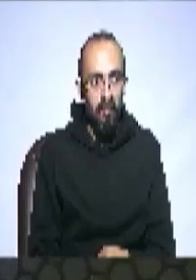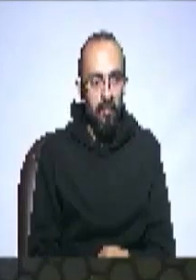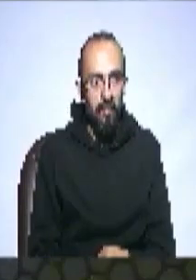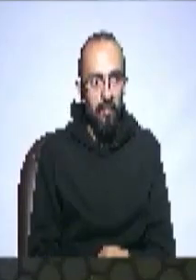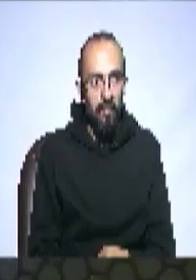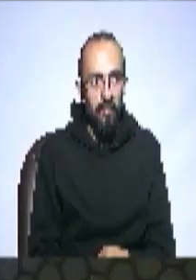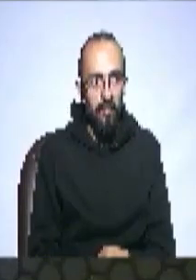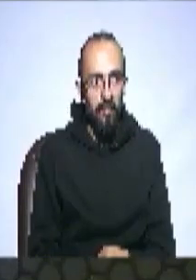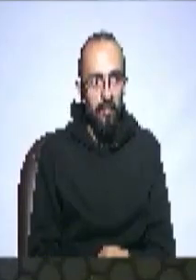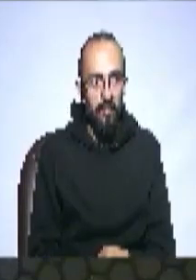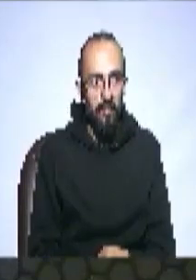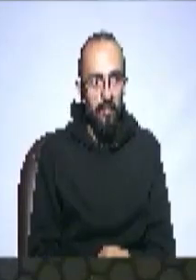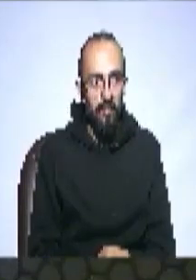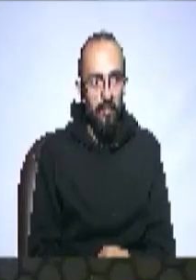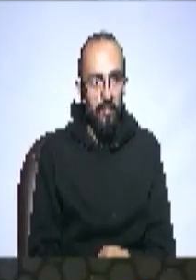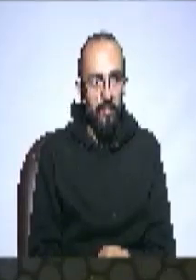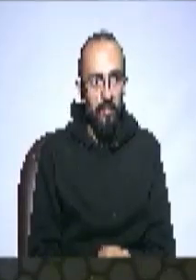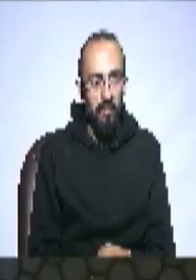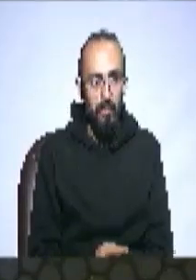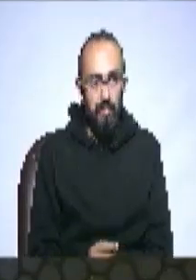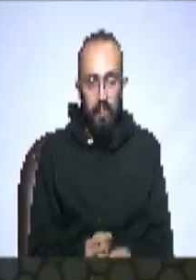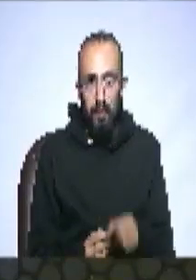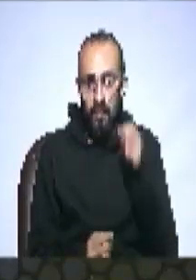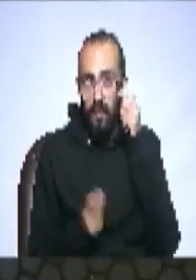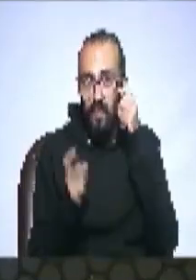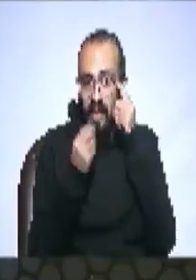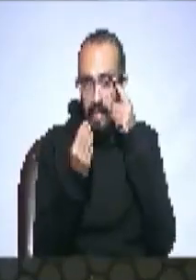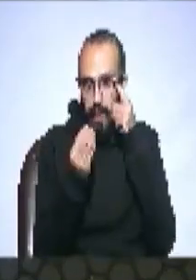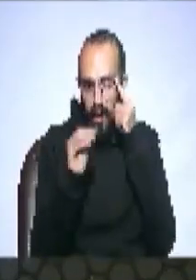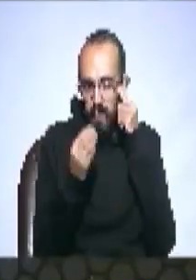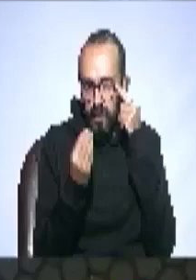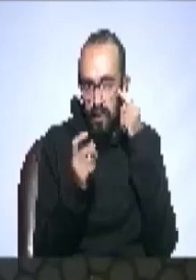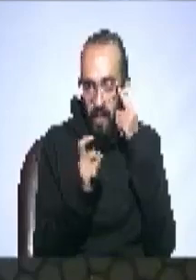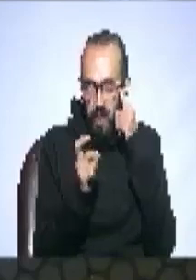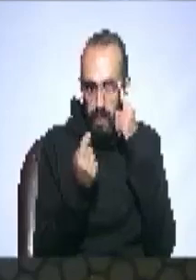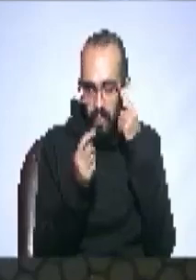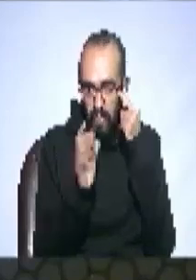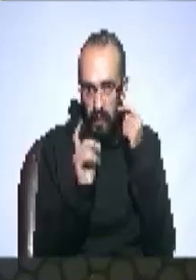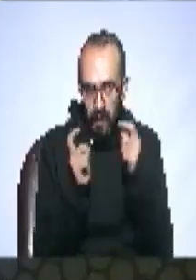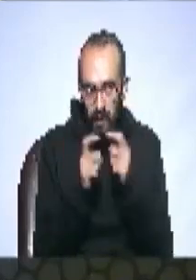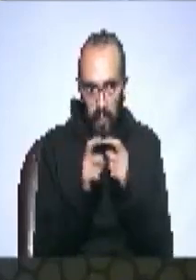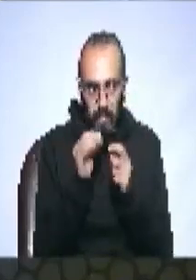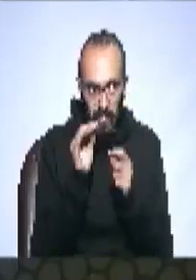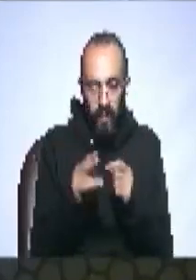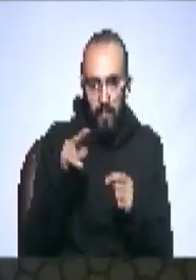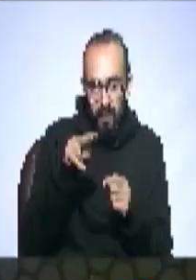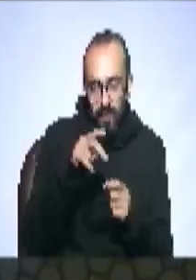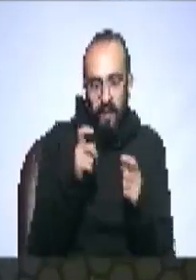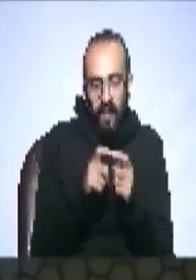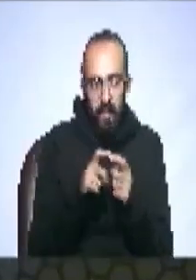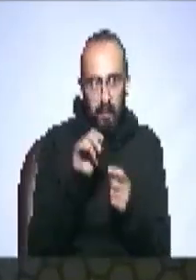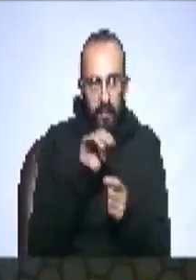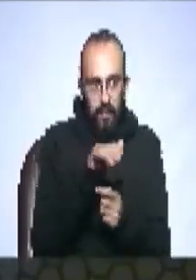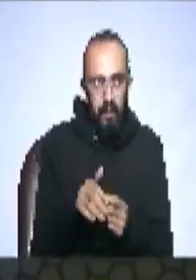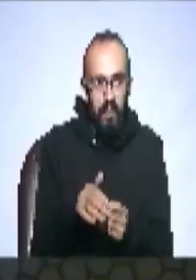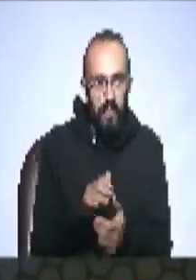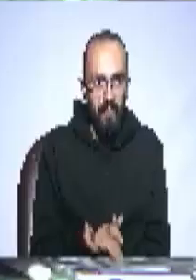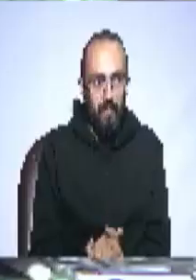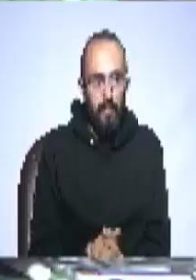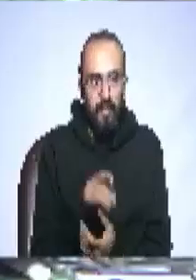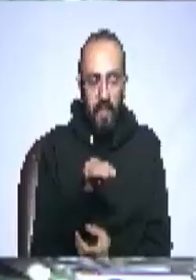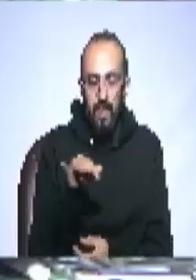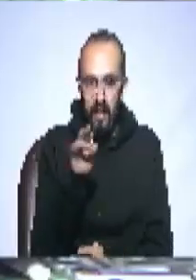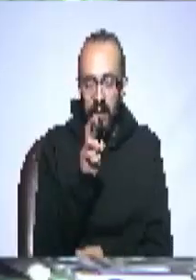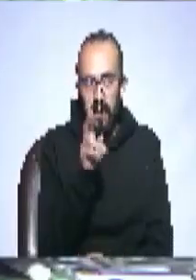ده. كويس. احنا ما حطيناش هنا الفراخ، احنا بنحط الفراخ هنا كده. احنا هنا دي واخده